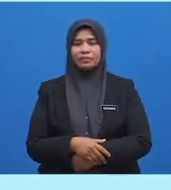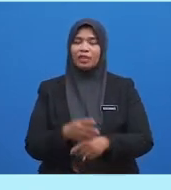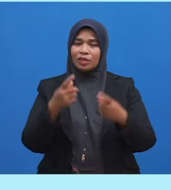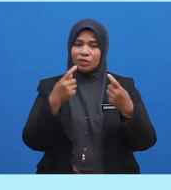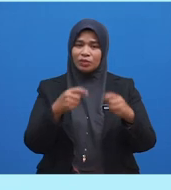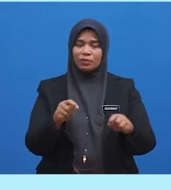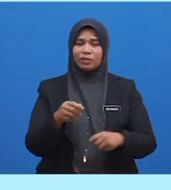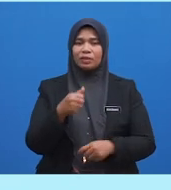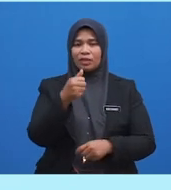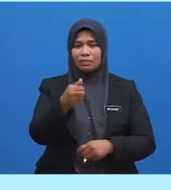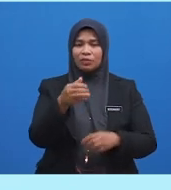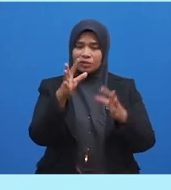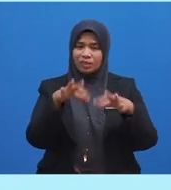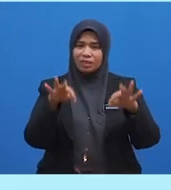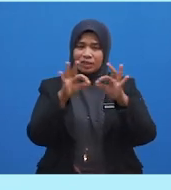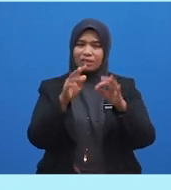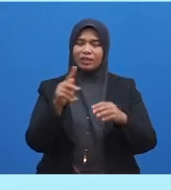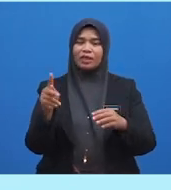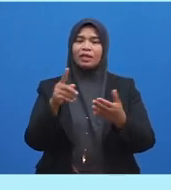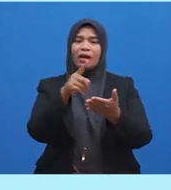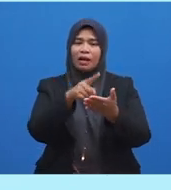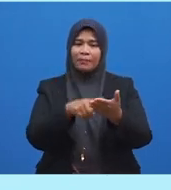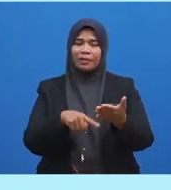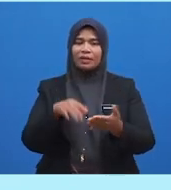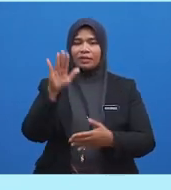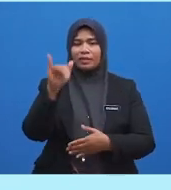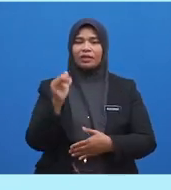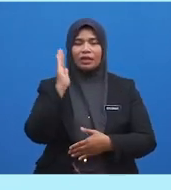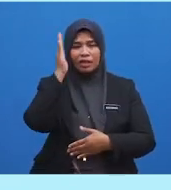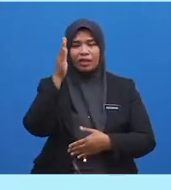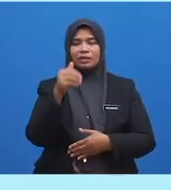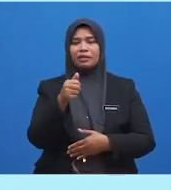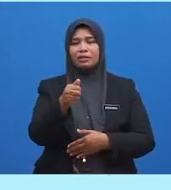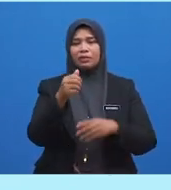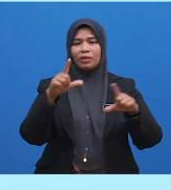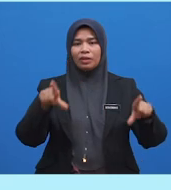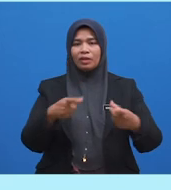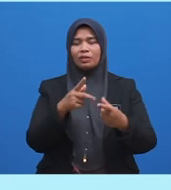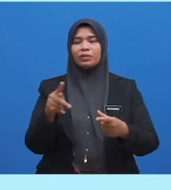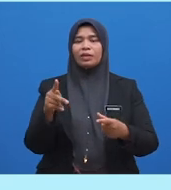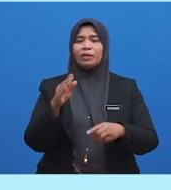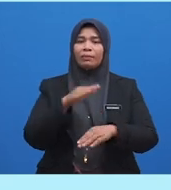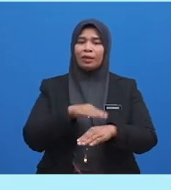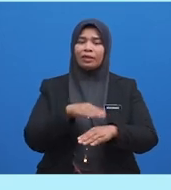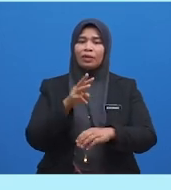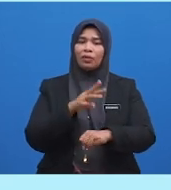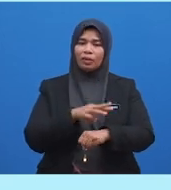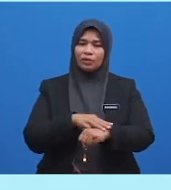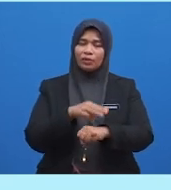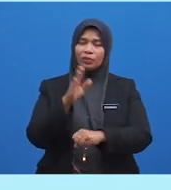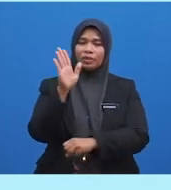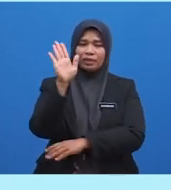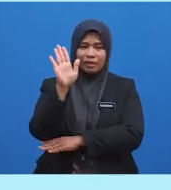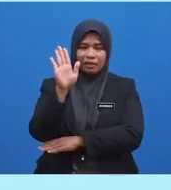coba kamu ceritakan apa yang akan kamu lakukan pada waktu tengah